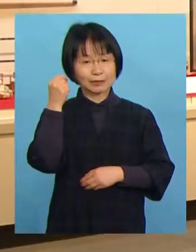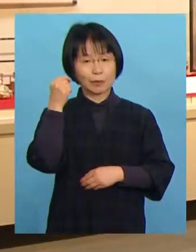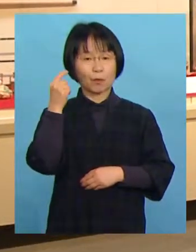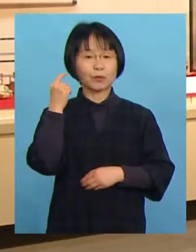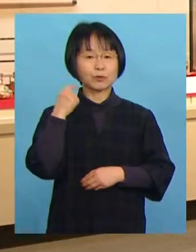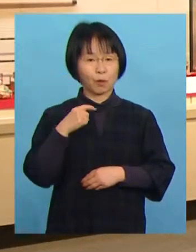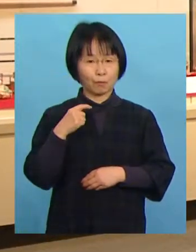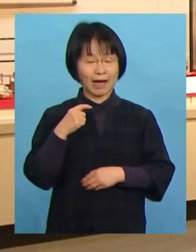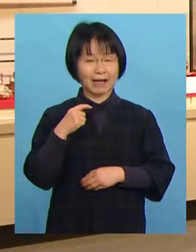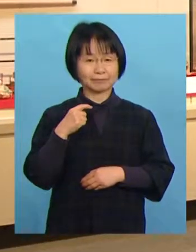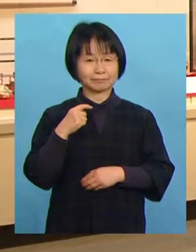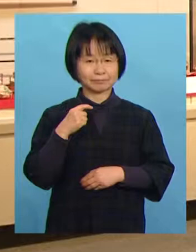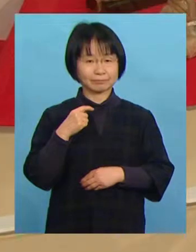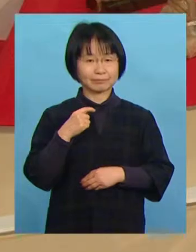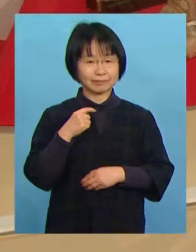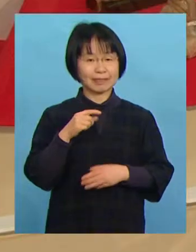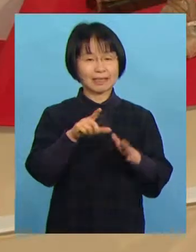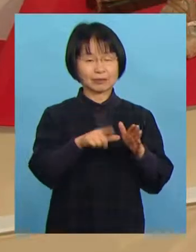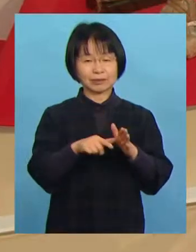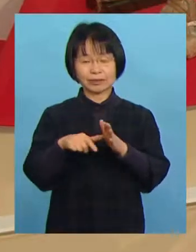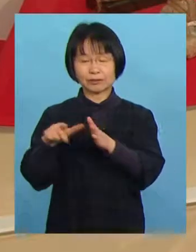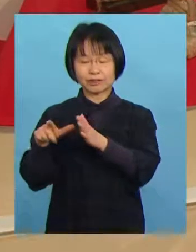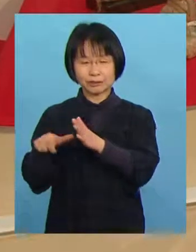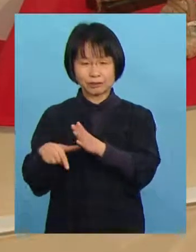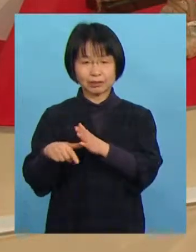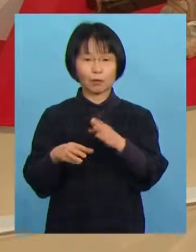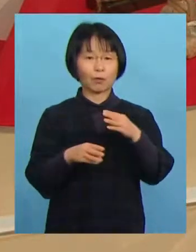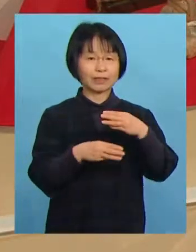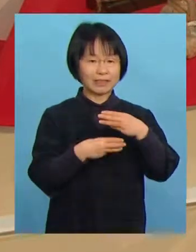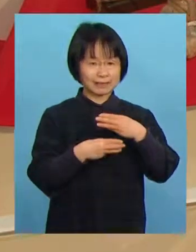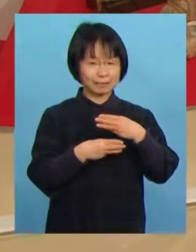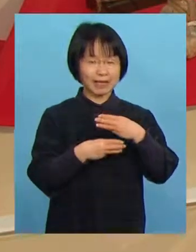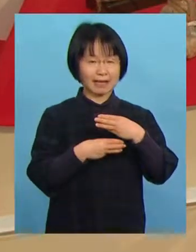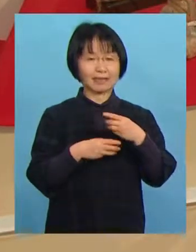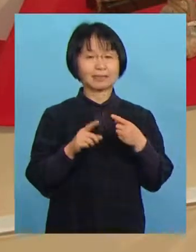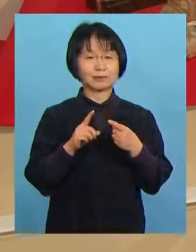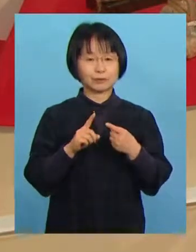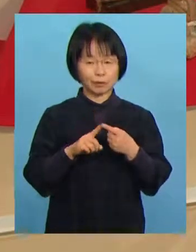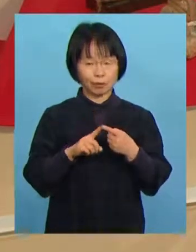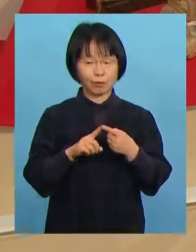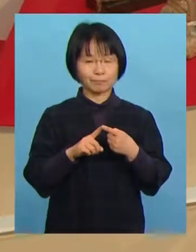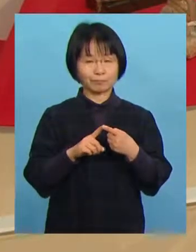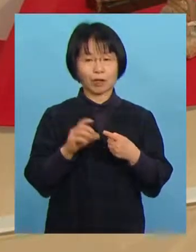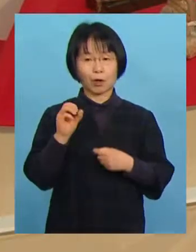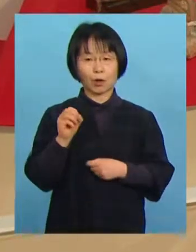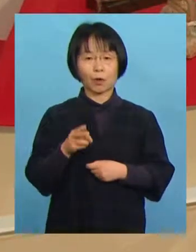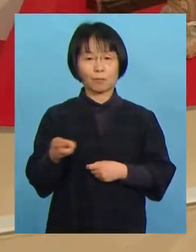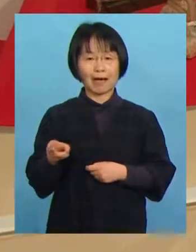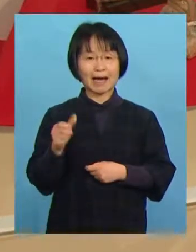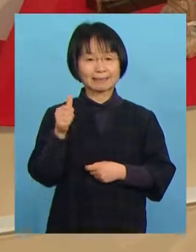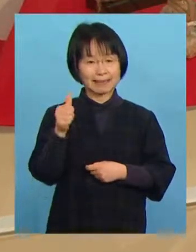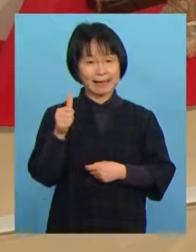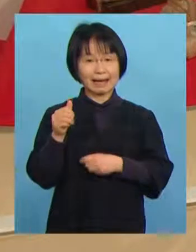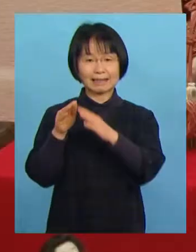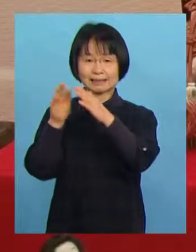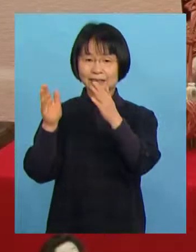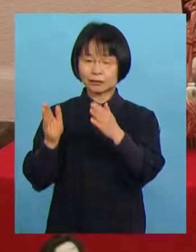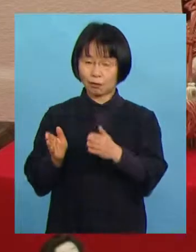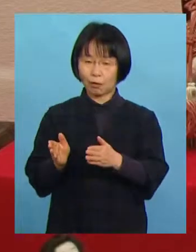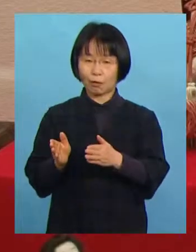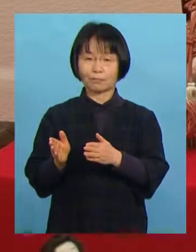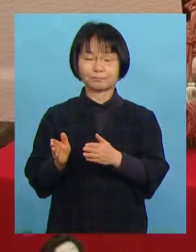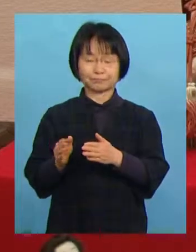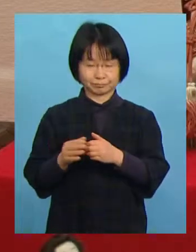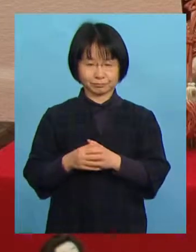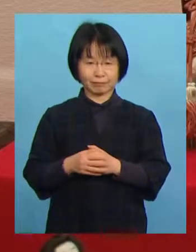各時代の商家のおひな様11セットと東近江市の郷土玩具の小畑人形をはじめ各地の